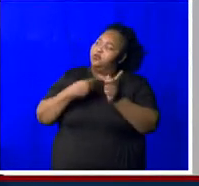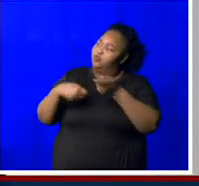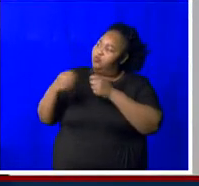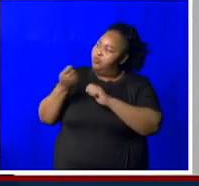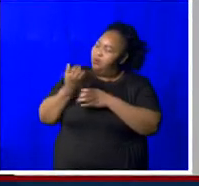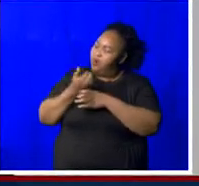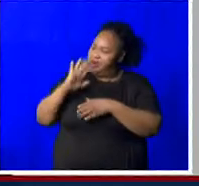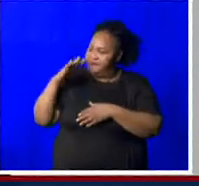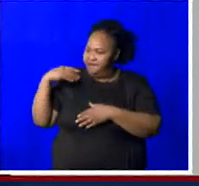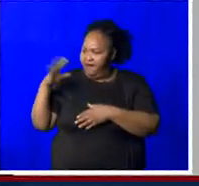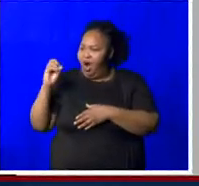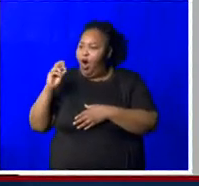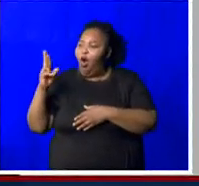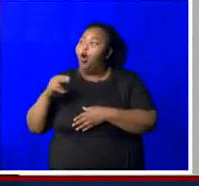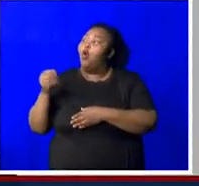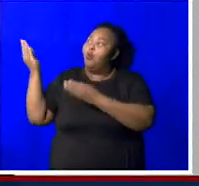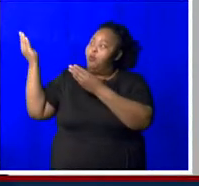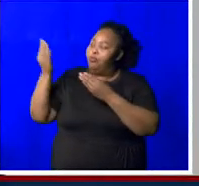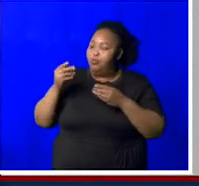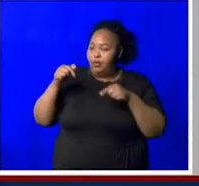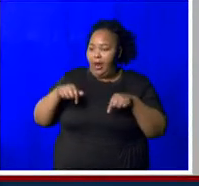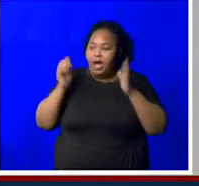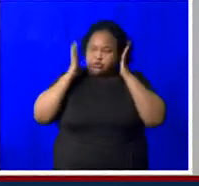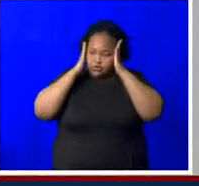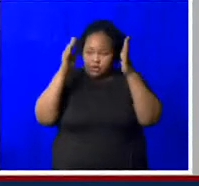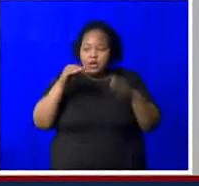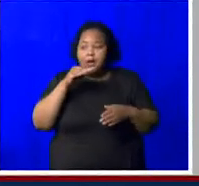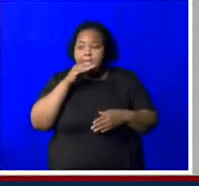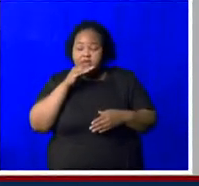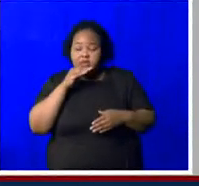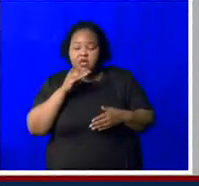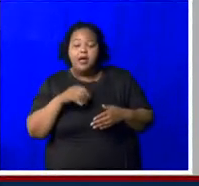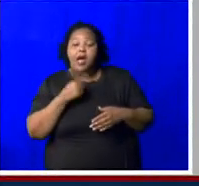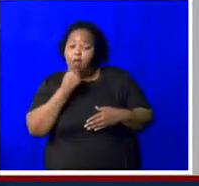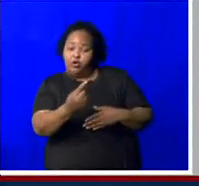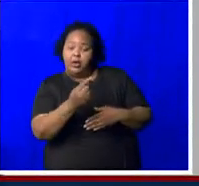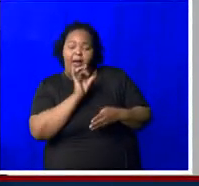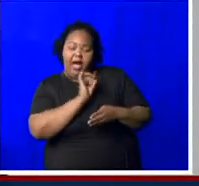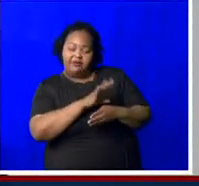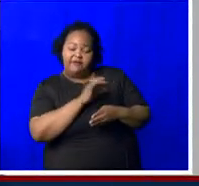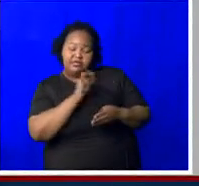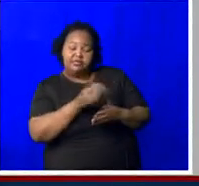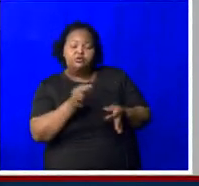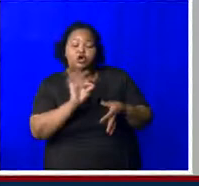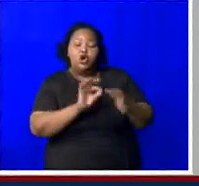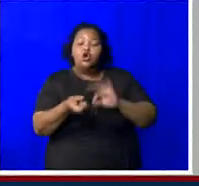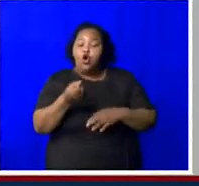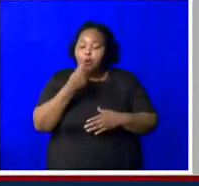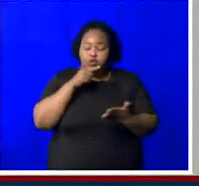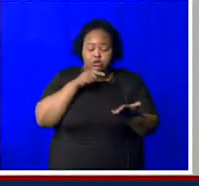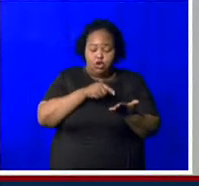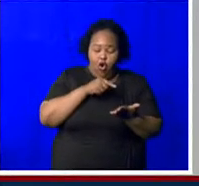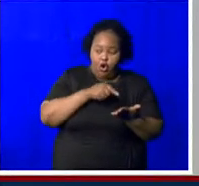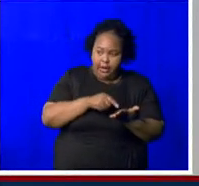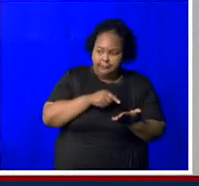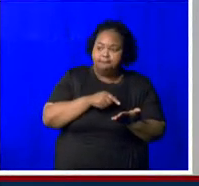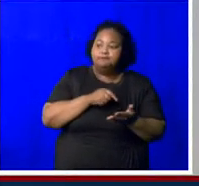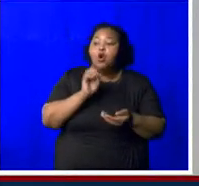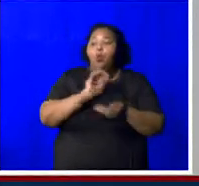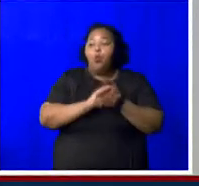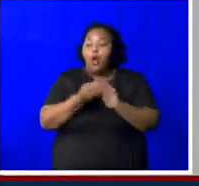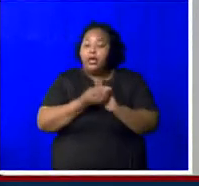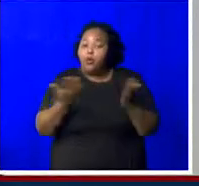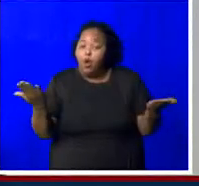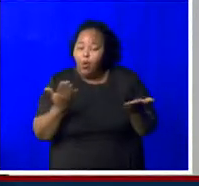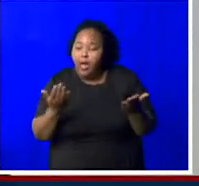endzaweni leyatiwako emhlabeni wonke jikelele ukuthi mhlabhlangene waka-WHO uphasisile lowo muthi ukuthi ungasetshenziswa abantu